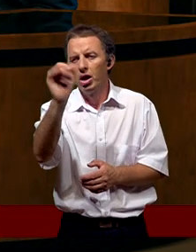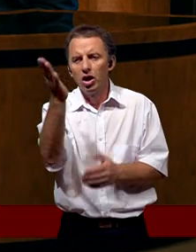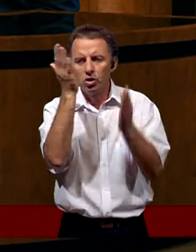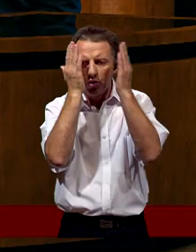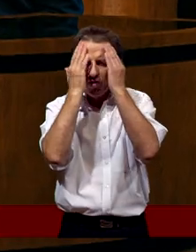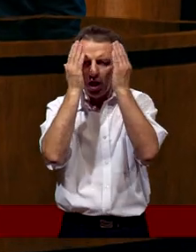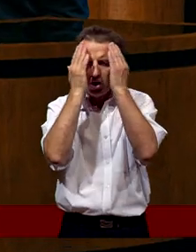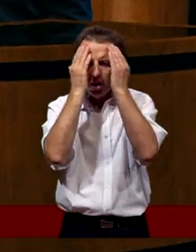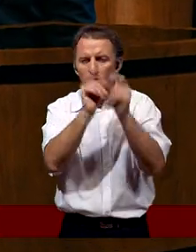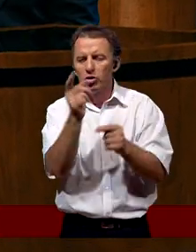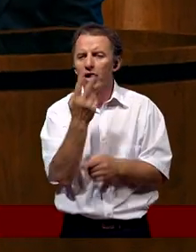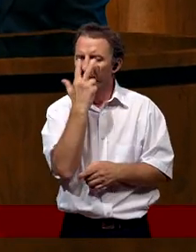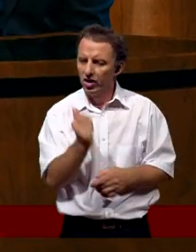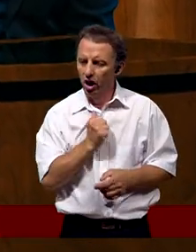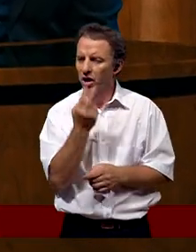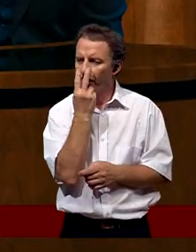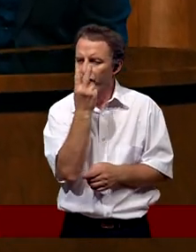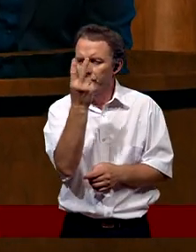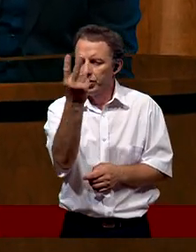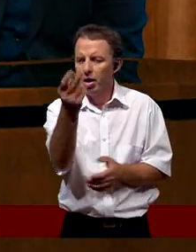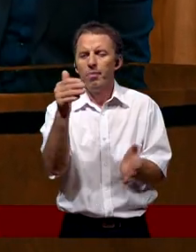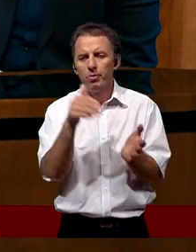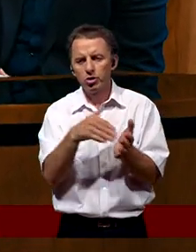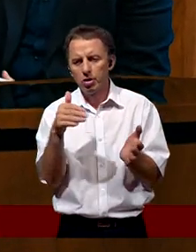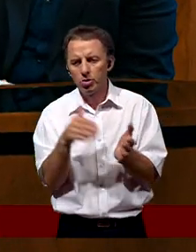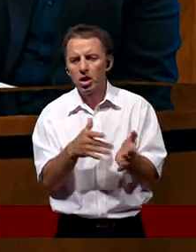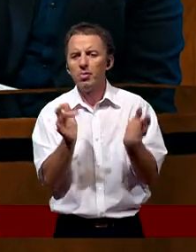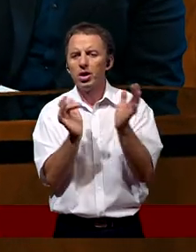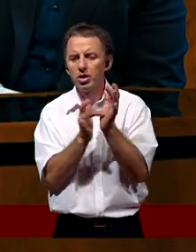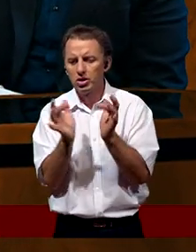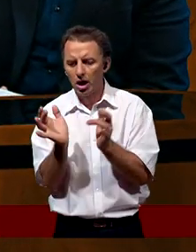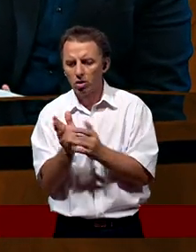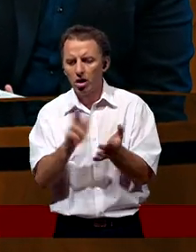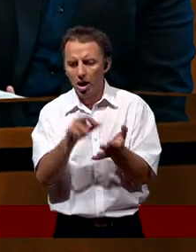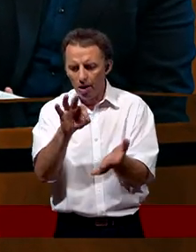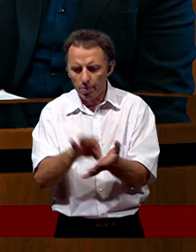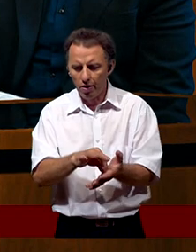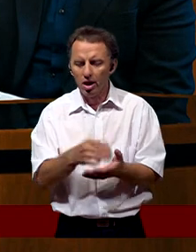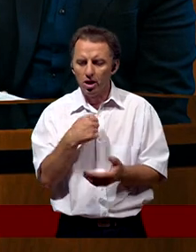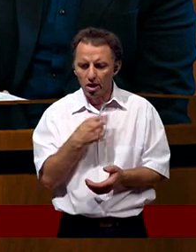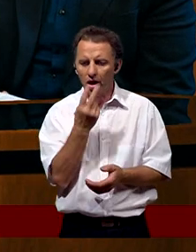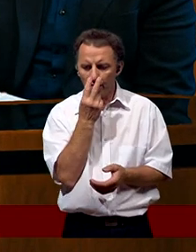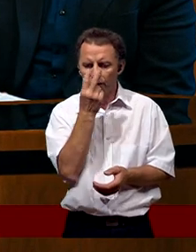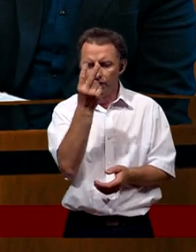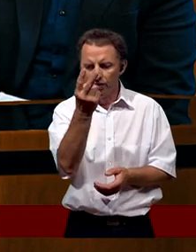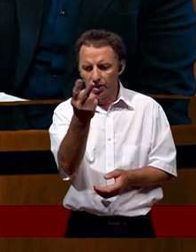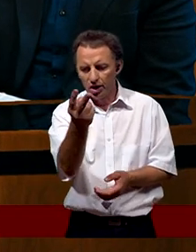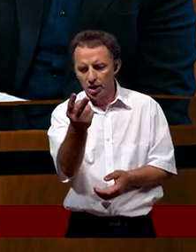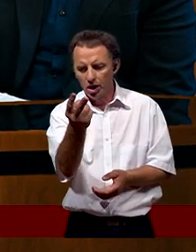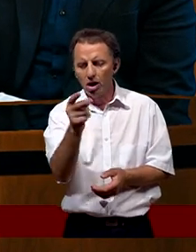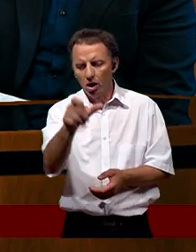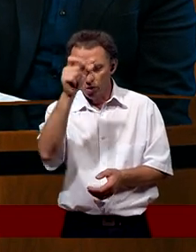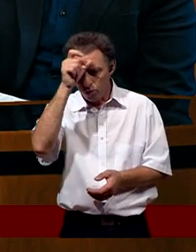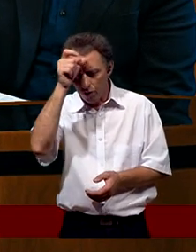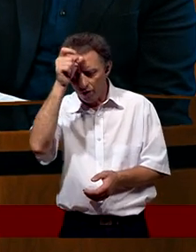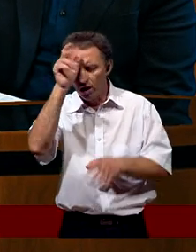sobie uświadomić, że niewyraźnie widzimy i uświadomić, że potrzebujemy Jezusa. Dokładnie. No ja tu jeszcze widzę trochę, zastanawiam się,